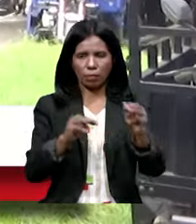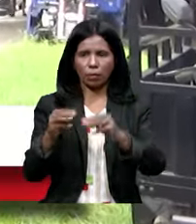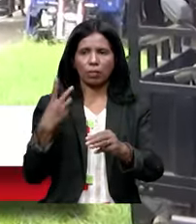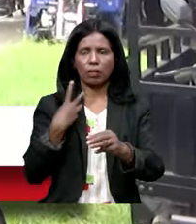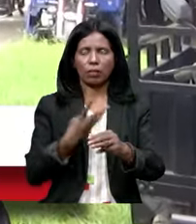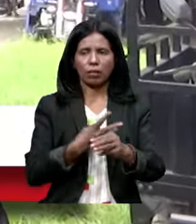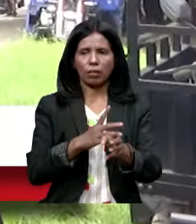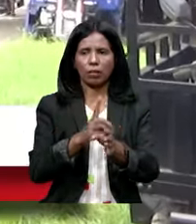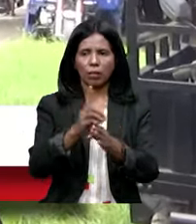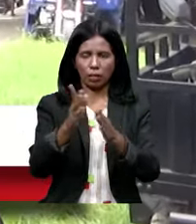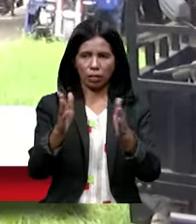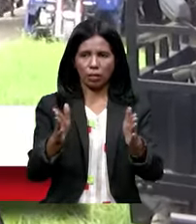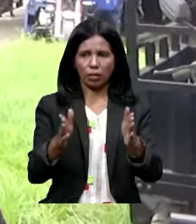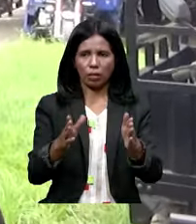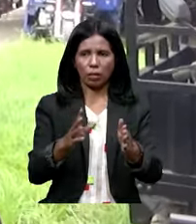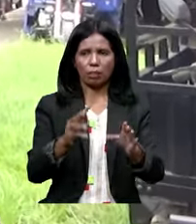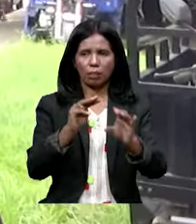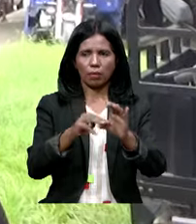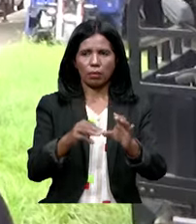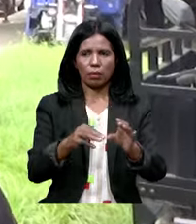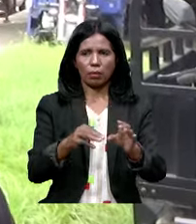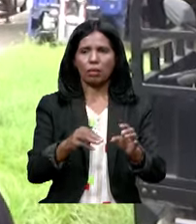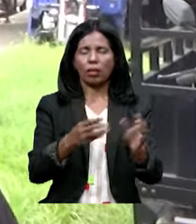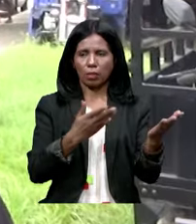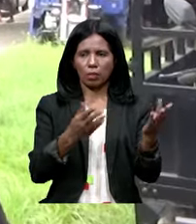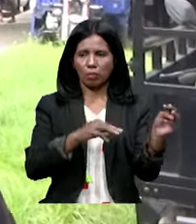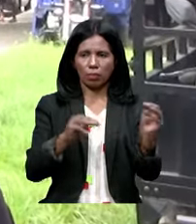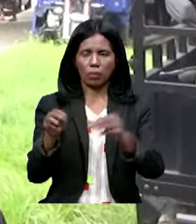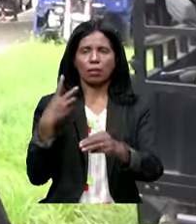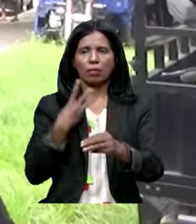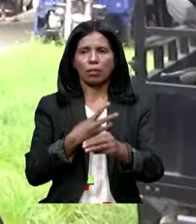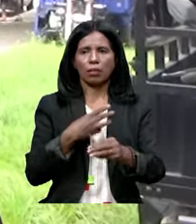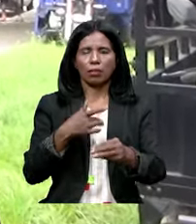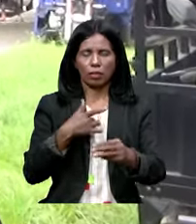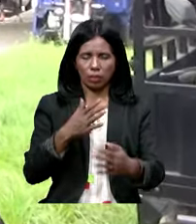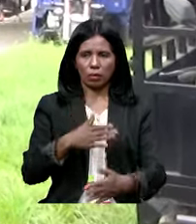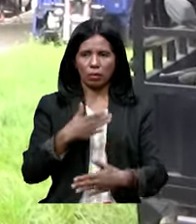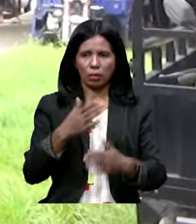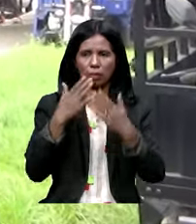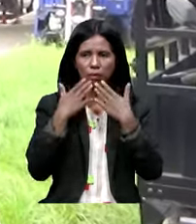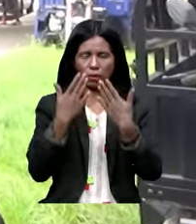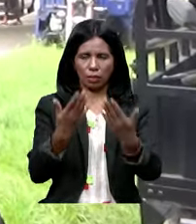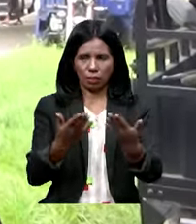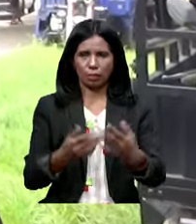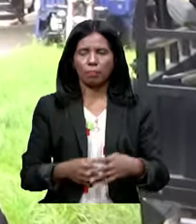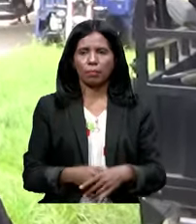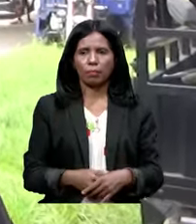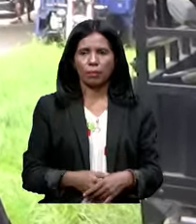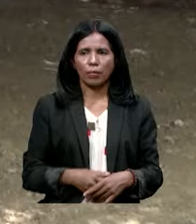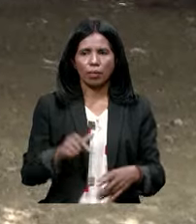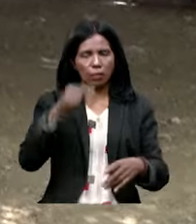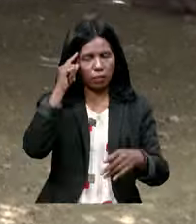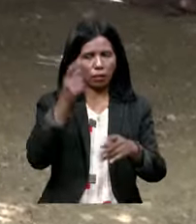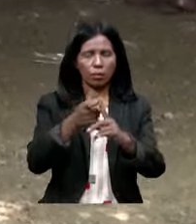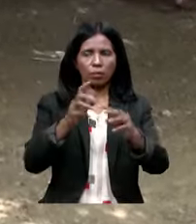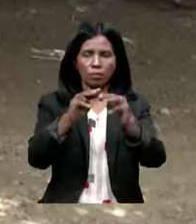Departamento de gestão do mercado minha agora be mudame ihene ne ami sugura usakra kese ba Governo liu si